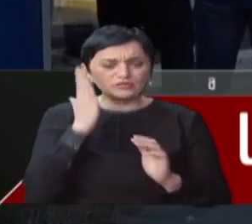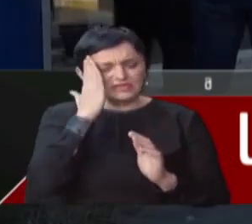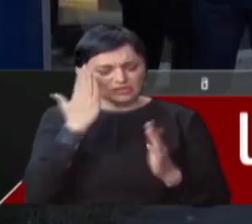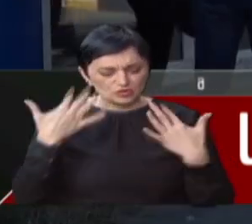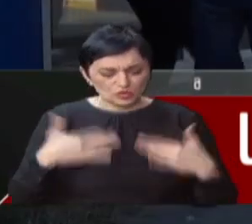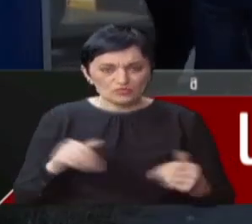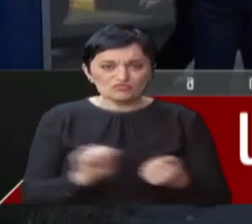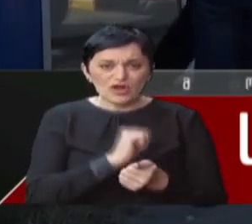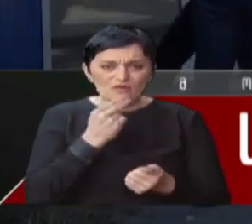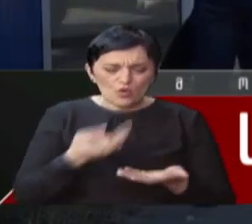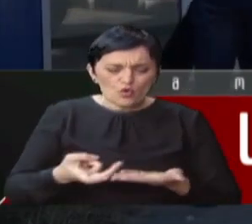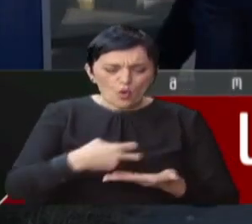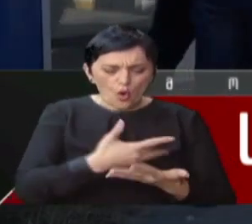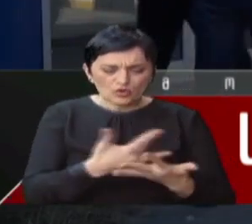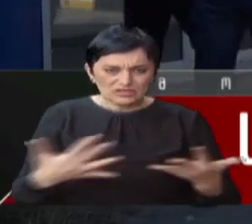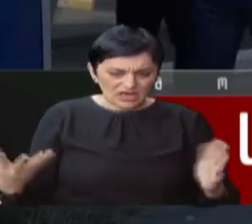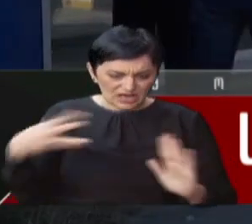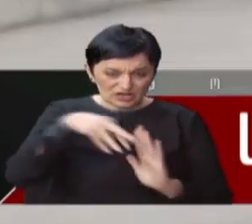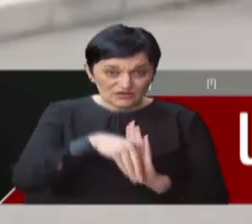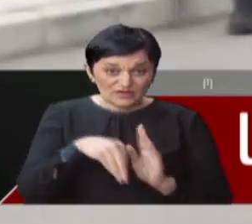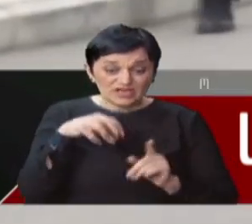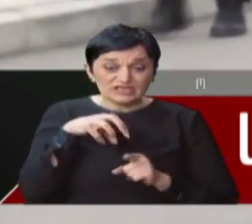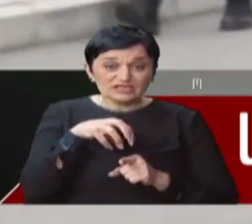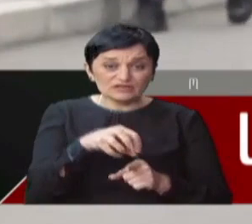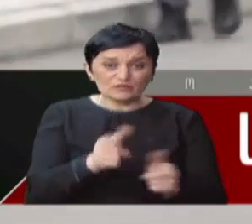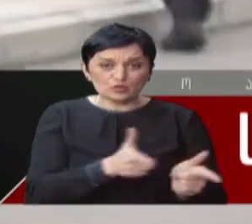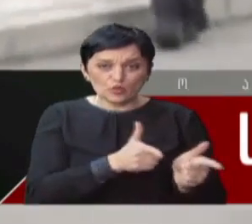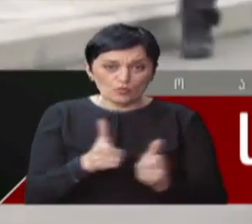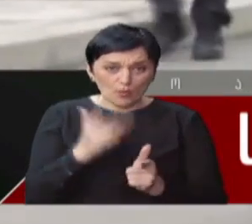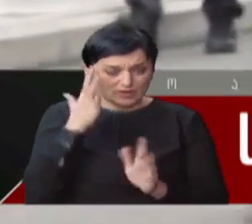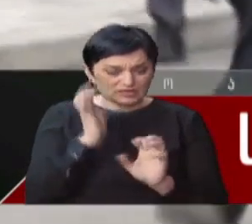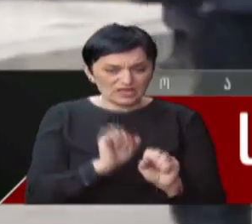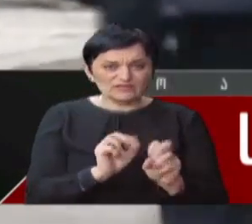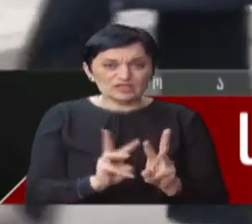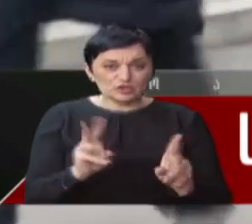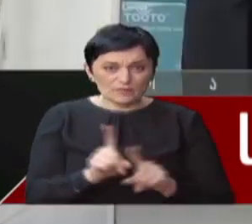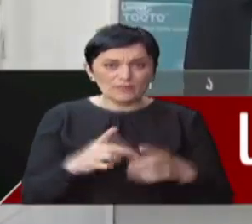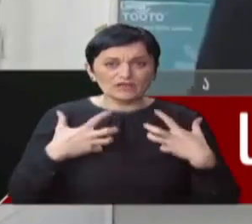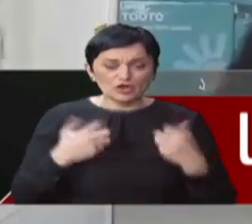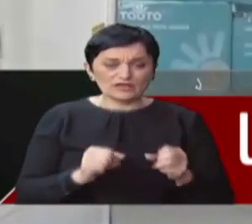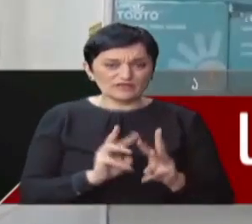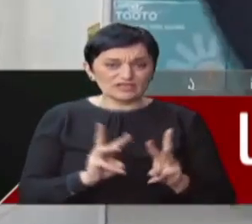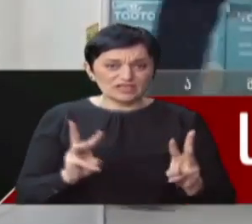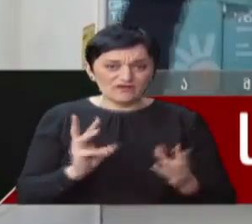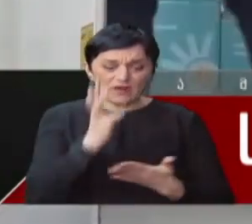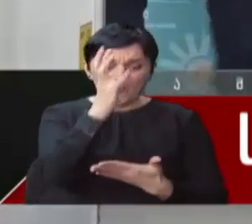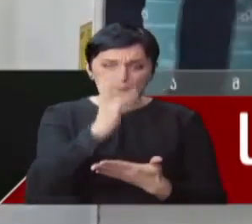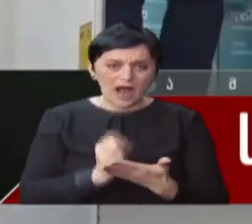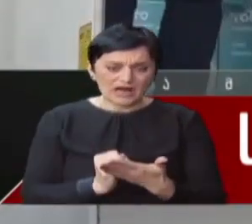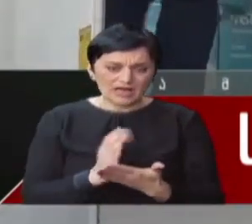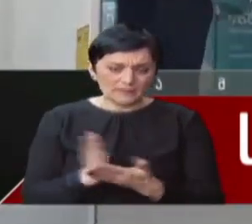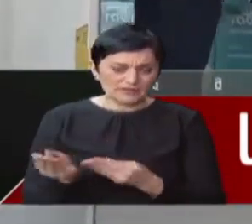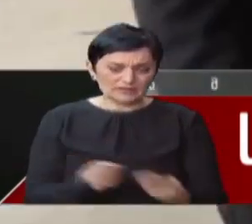მშრალ კვებას, კონსერვებსა და სხვა საგნებს მოიცავს. ტვირთის ნაწილის მობილიზება თავდაცვის სამინისტროს, ასევე ჯანდაცვის სამინისტროს მარაგებიდან